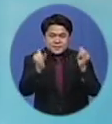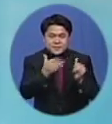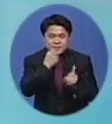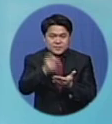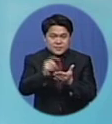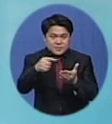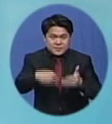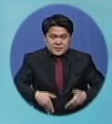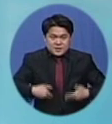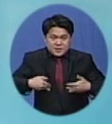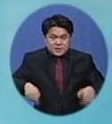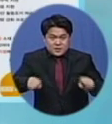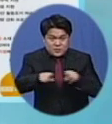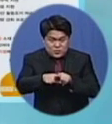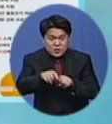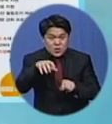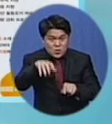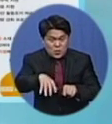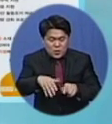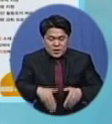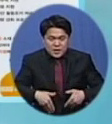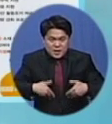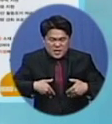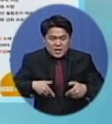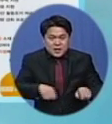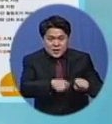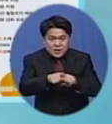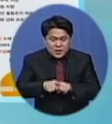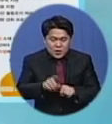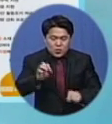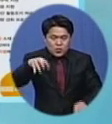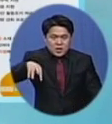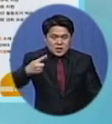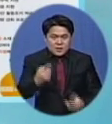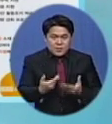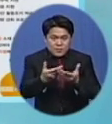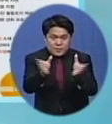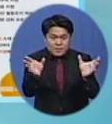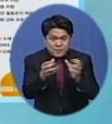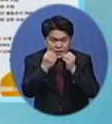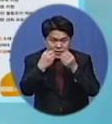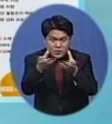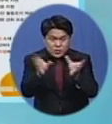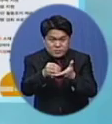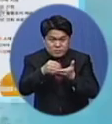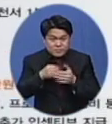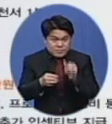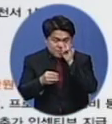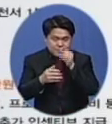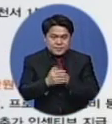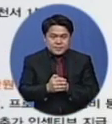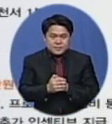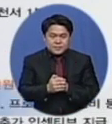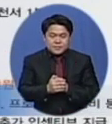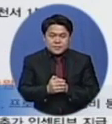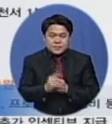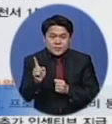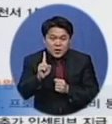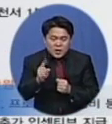사회복지법인 따뜻한 동행에서 따뜻한 동행 위드 봉사단 신규 동아리를 모집합니다. 지원